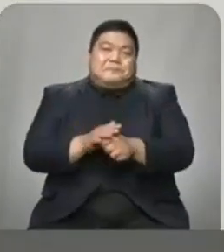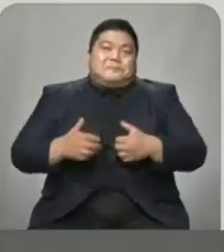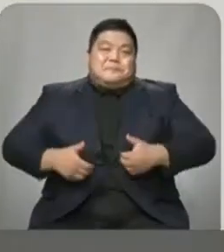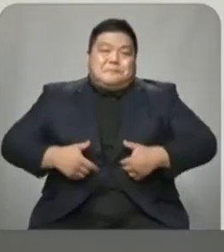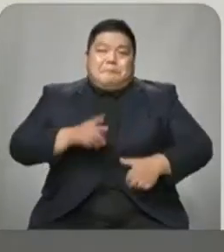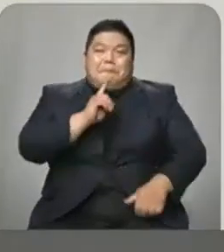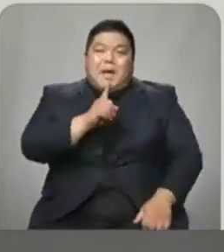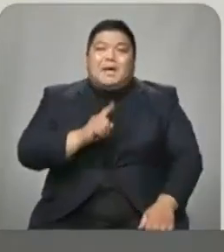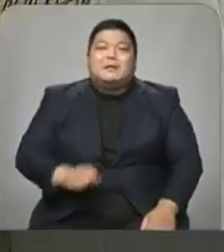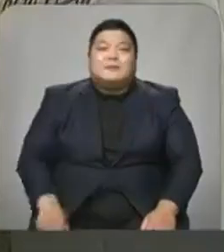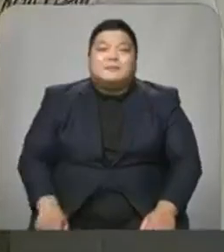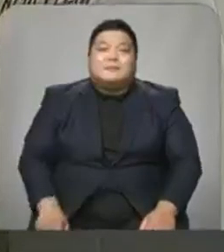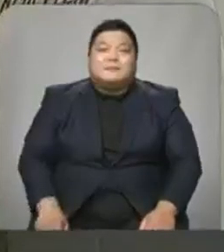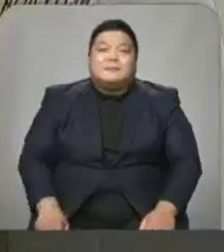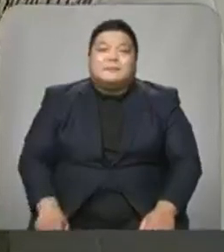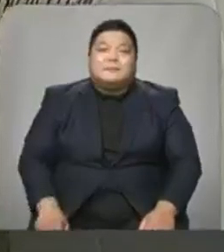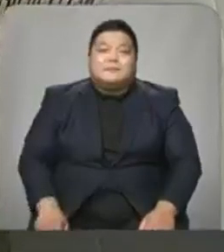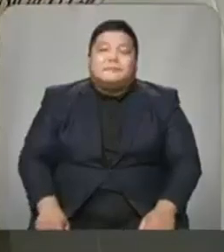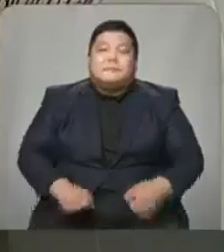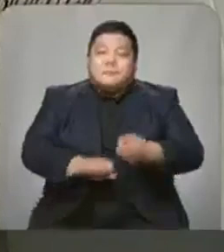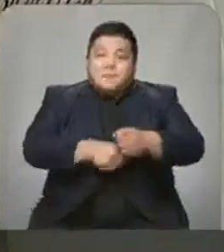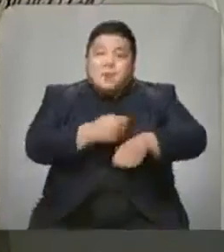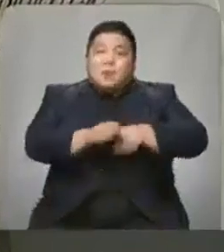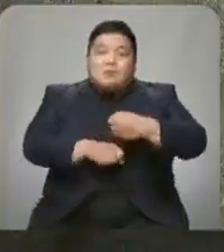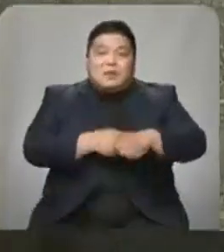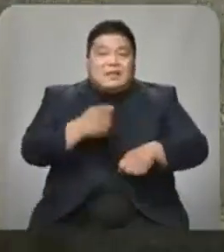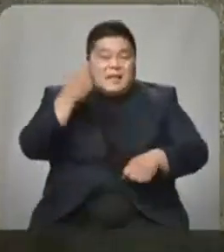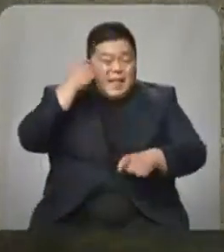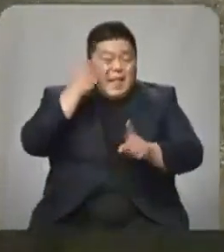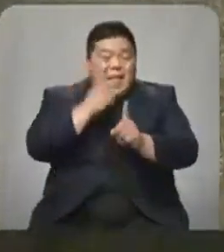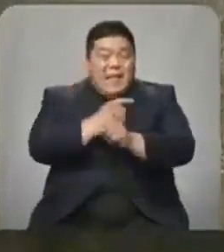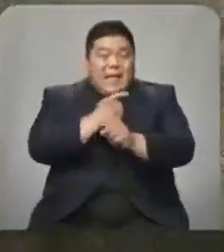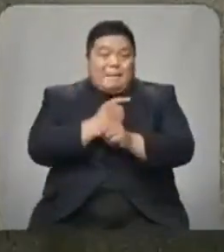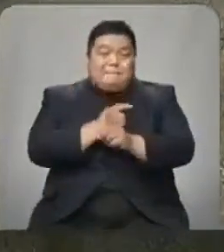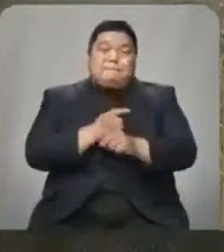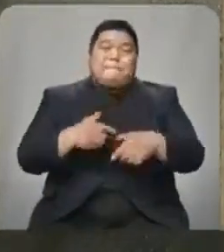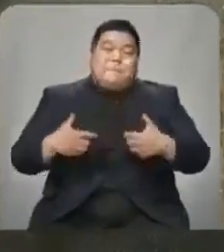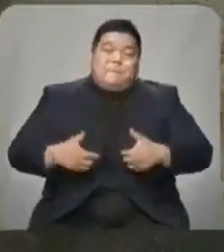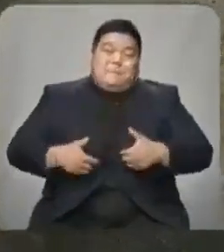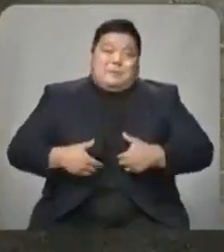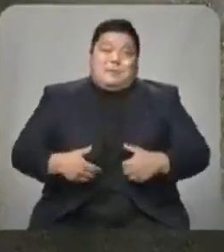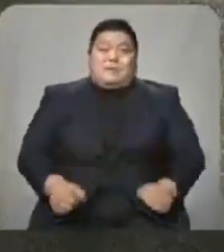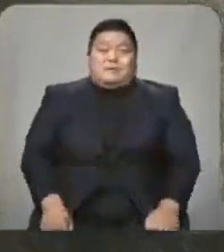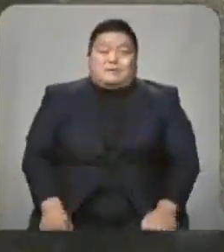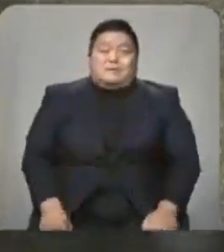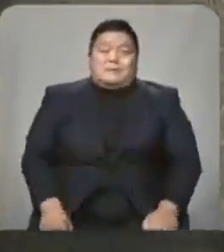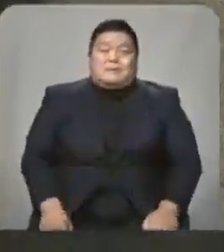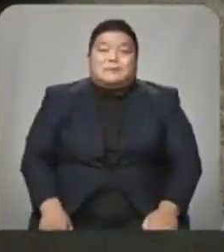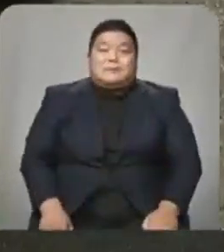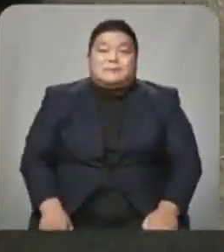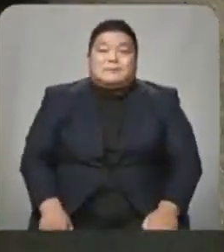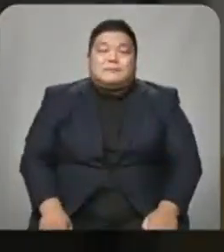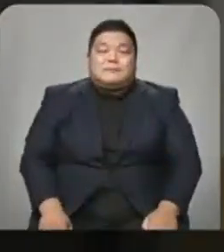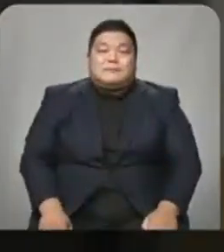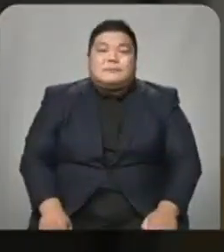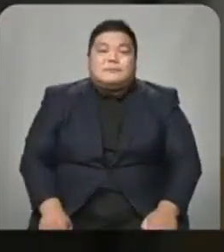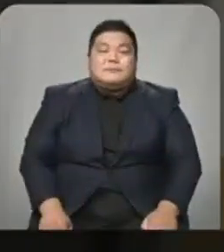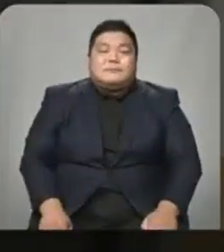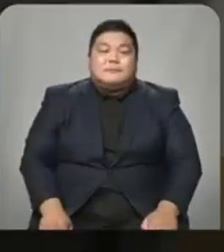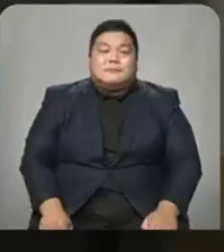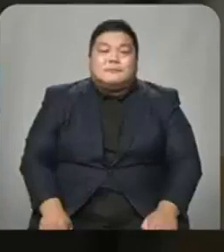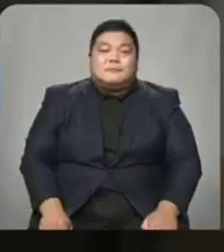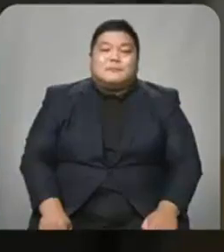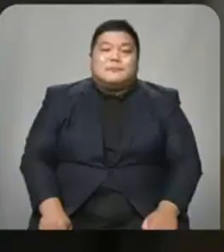한다고 주장합니다. 반려동물에 대한 사회적 인식 개선도 빠질 수 없습니다. 시설적인 면은